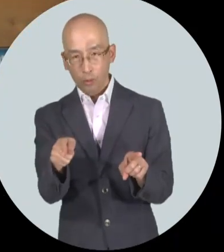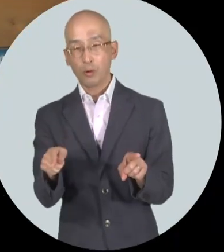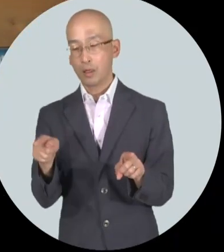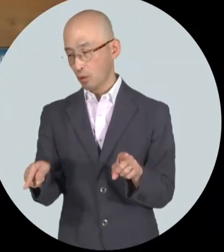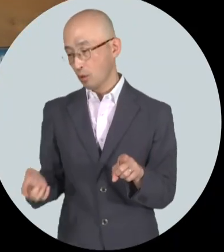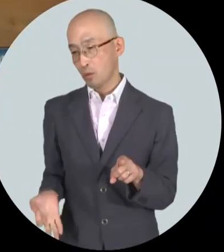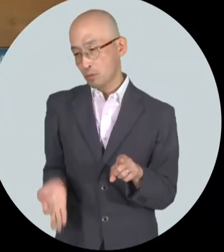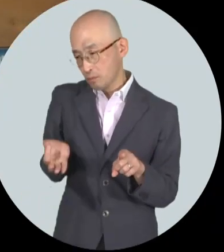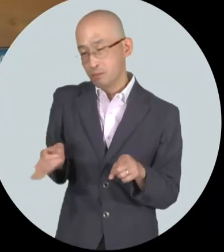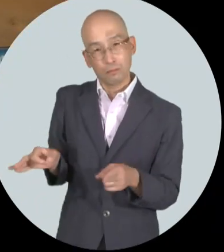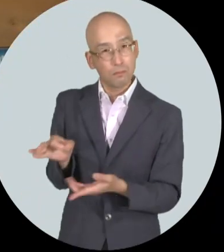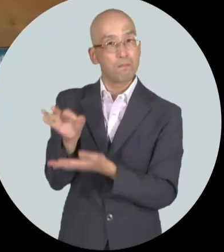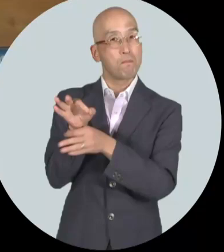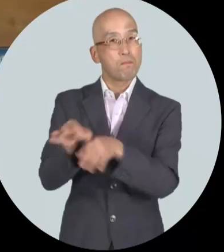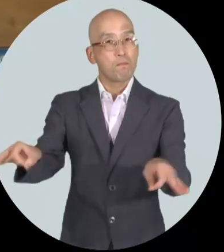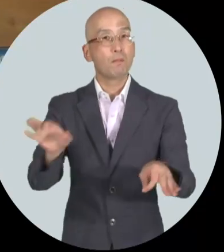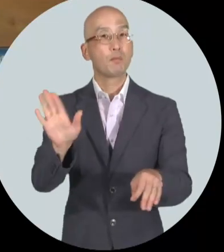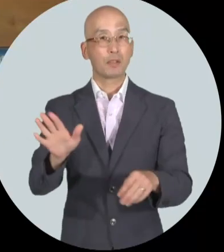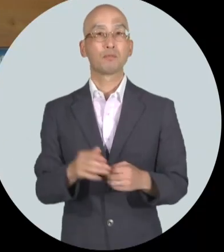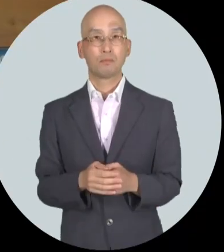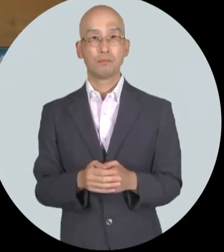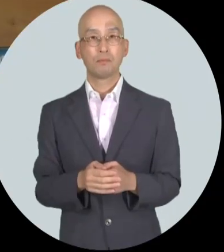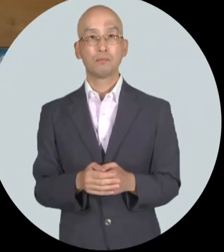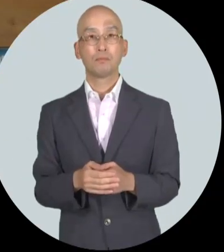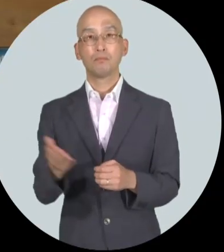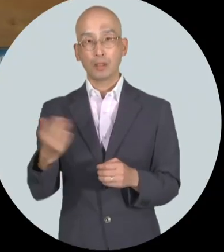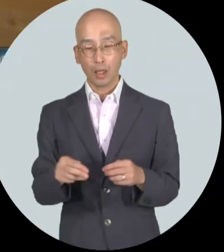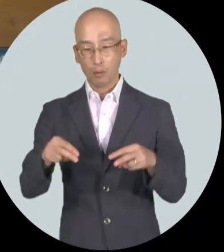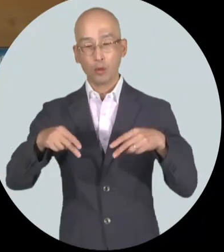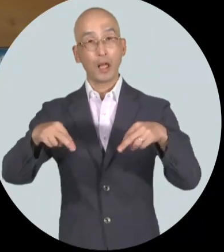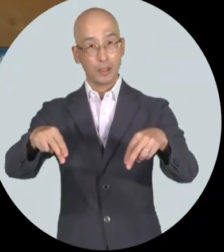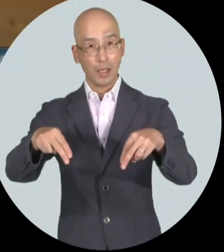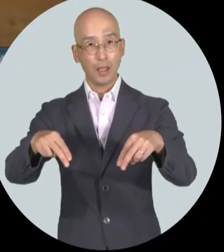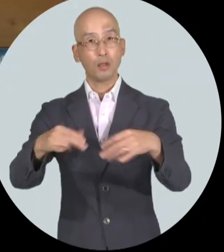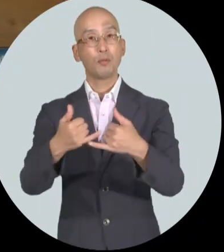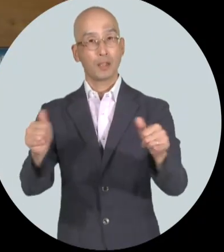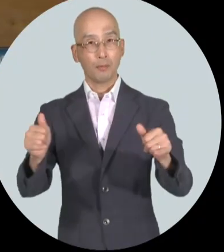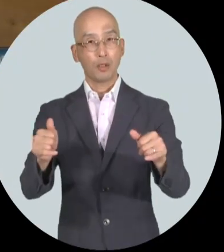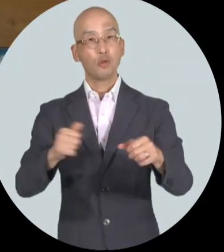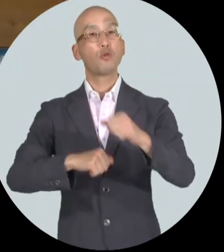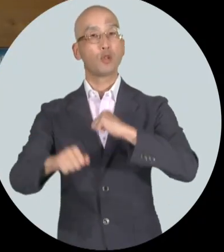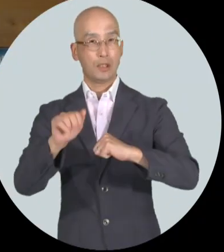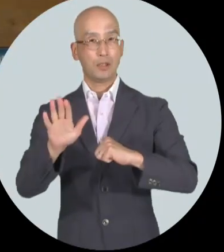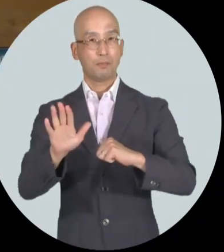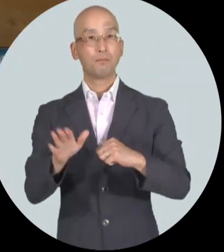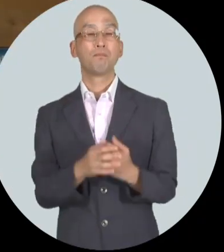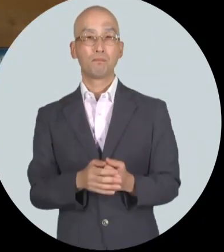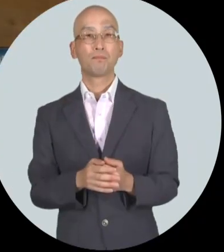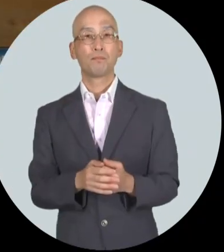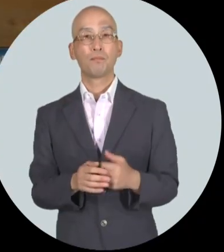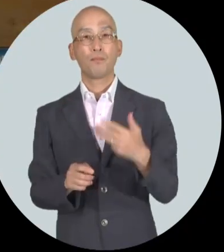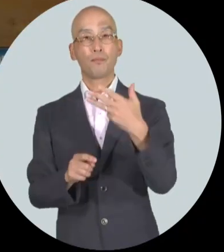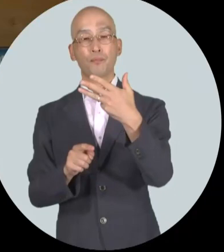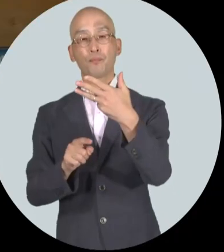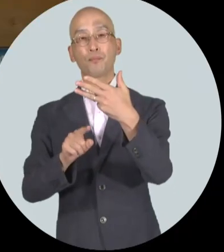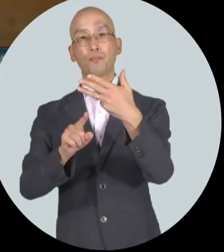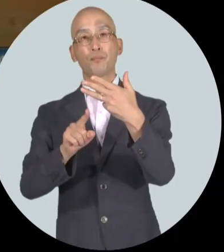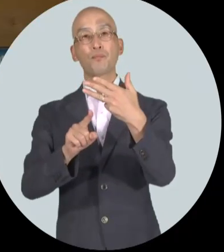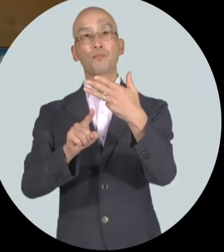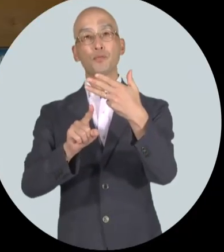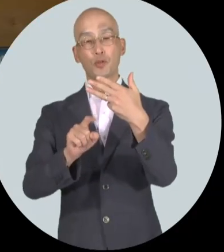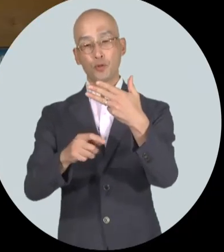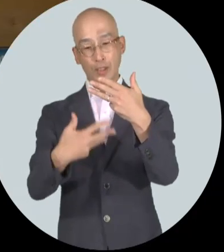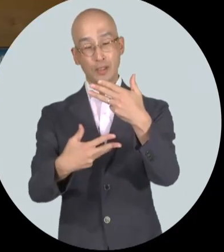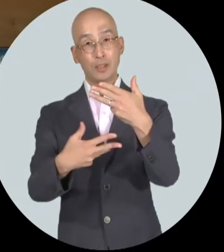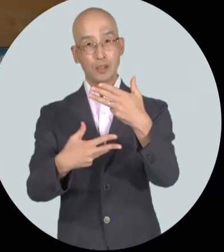それからもう一つはボランティアの皆様をすでに8月18、センターは18